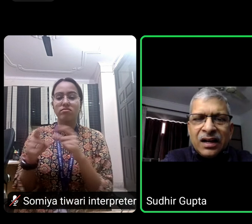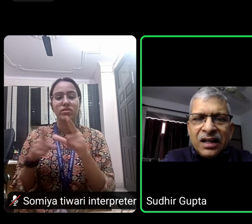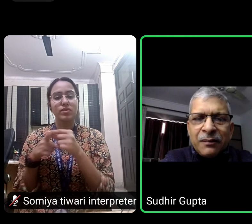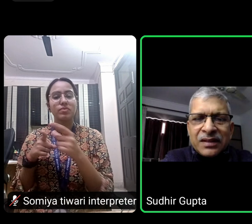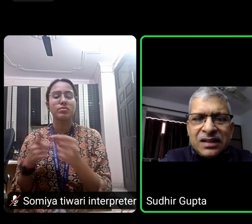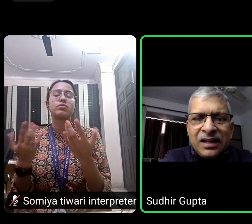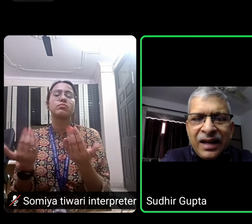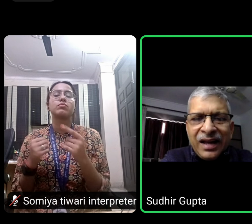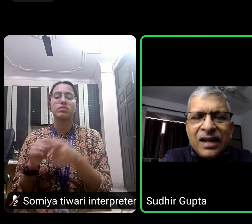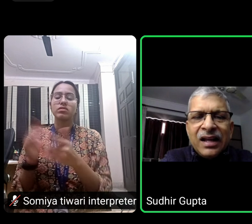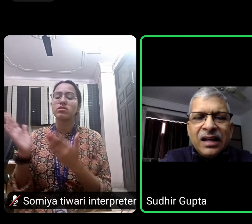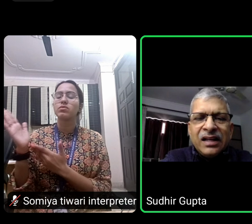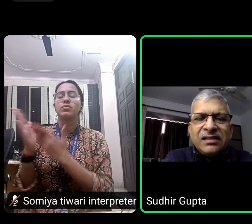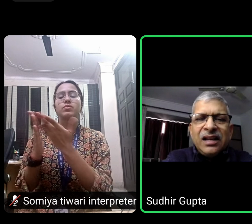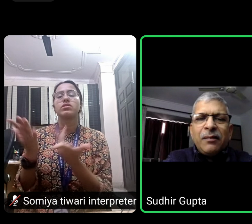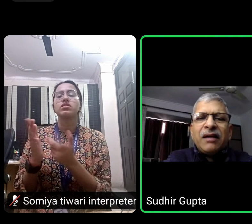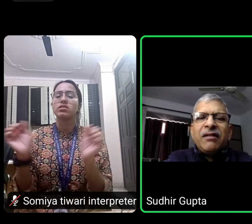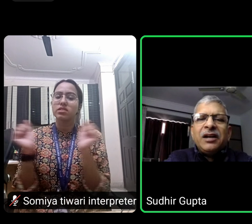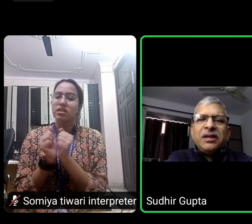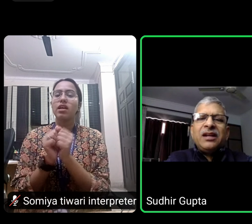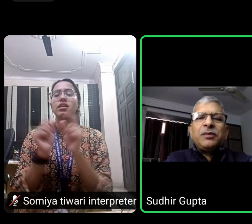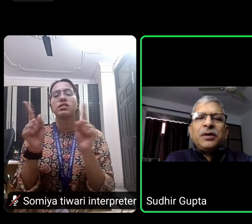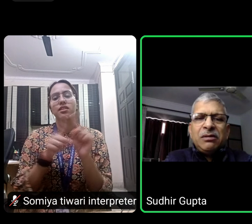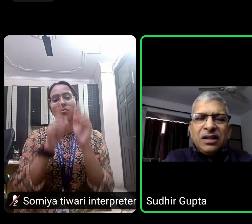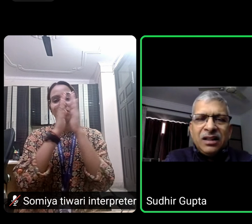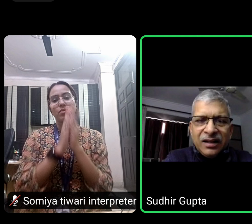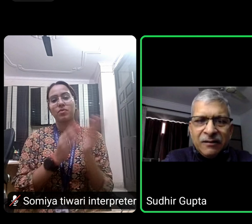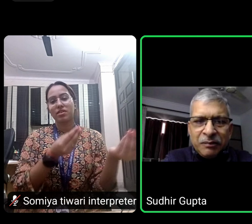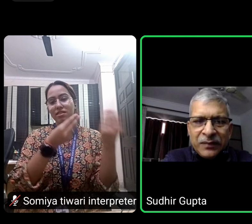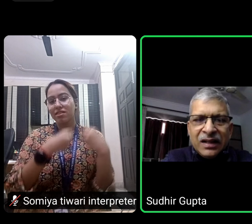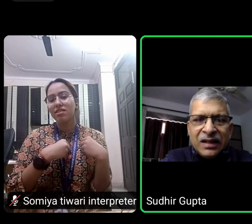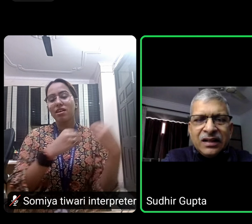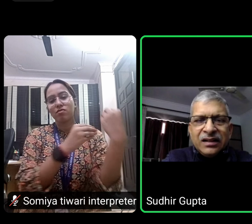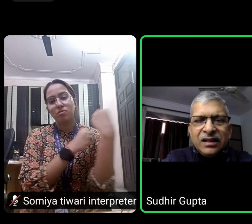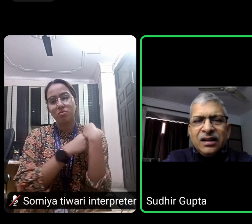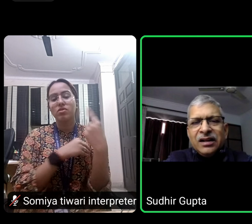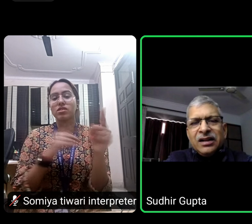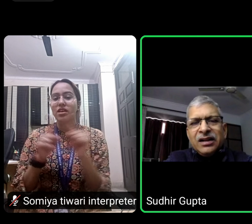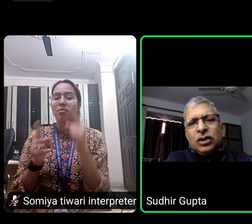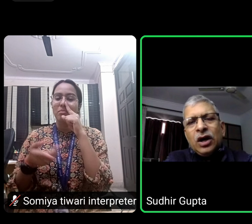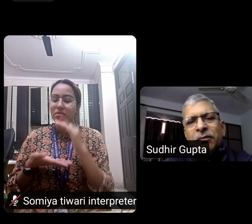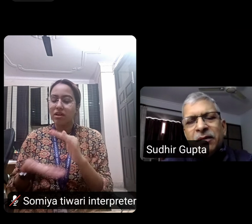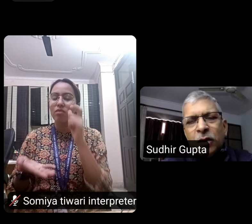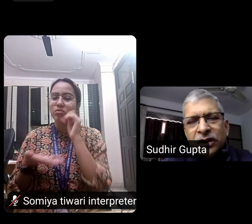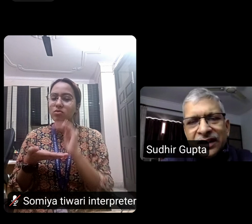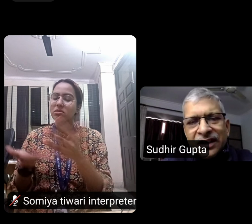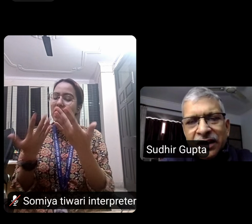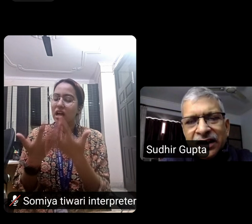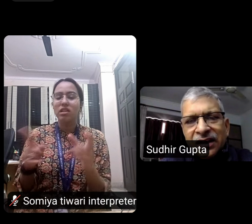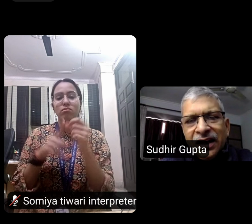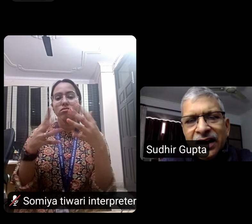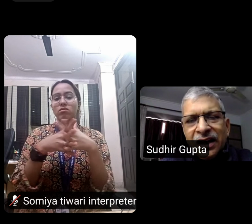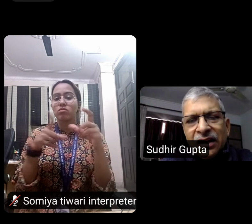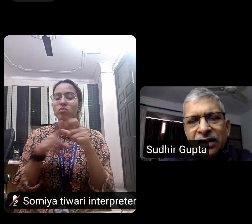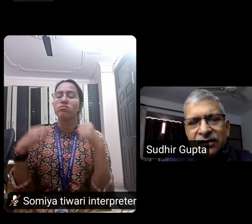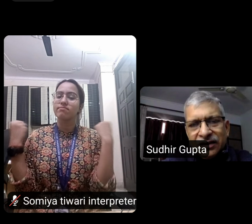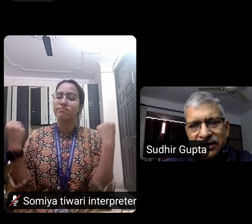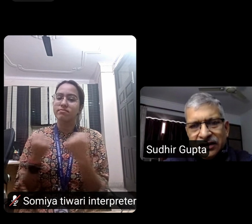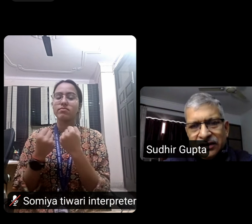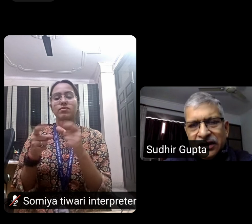ज्यादा करने की कैपेसिटी है, इसीलिए भगवान ने हमें ये रिस्पॉन्सिबिलिटी दी है, ठीक है ना। तो आपने बहुत ज्यादा मेहनत की है,